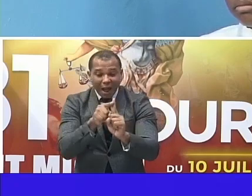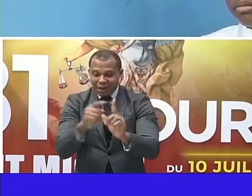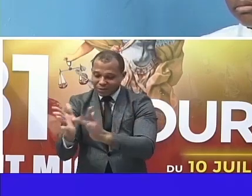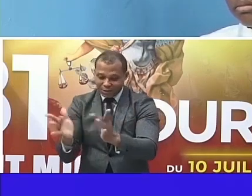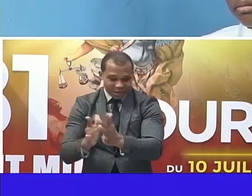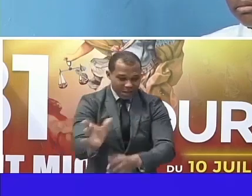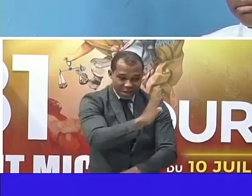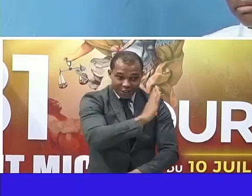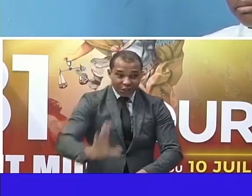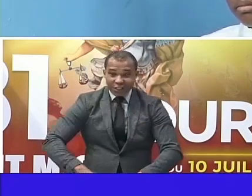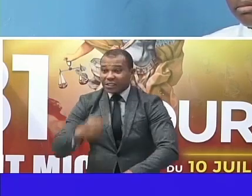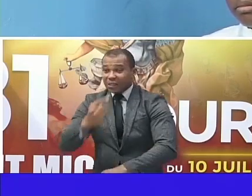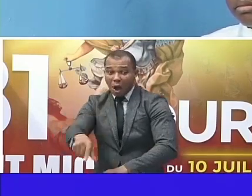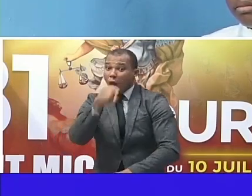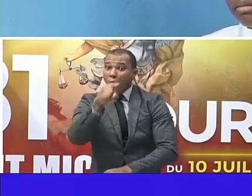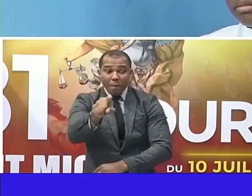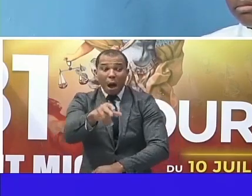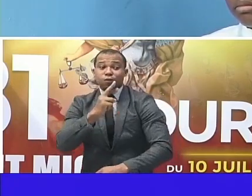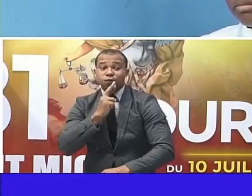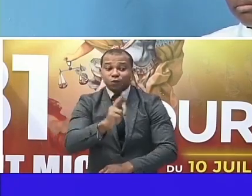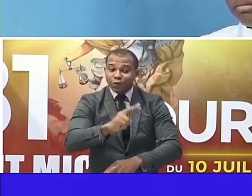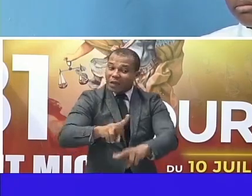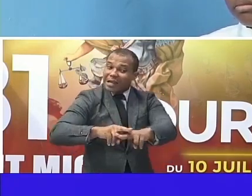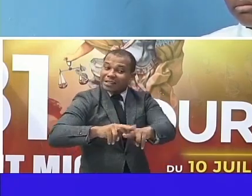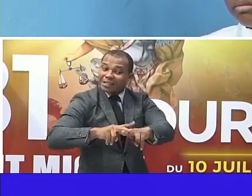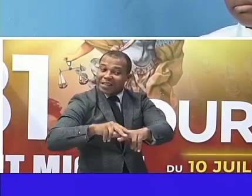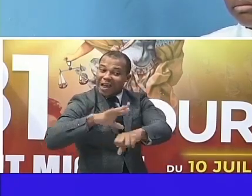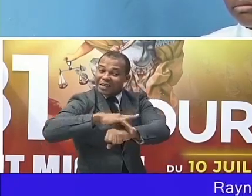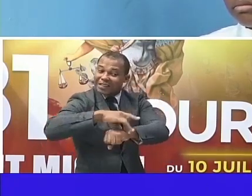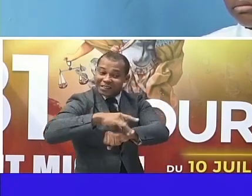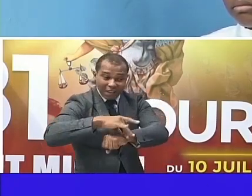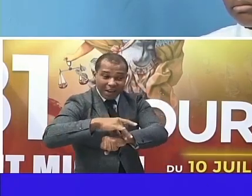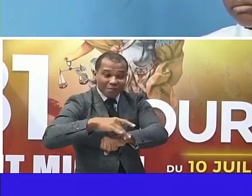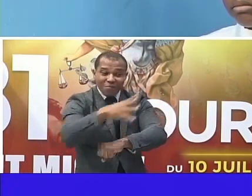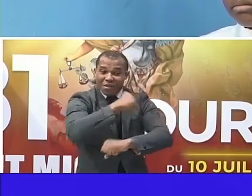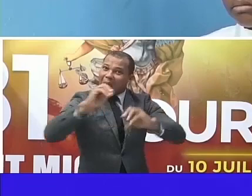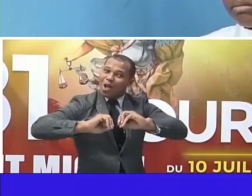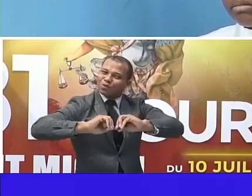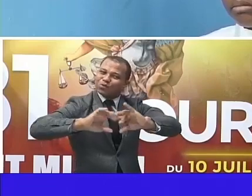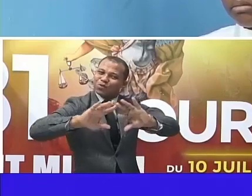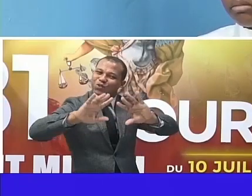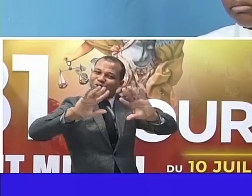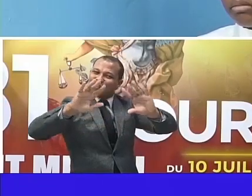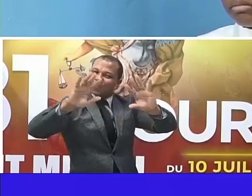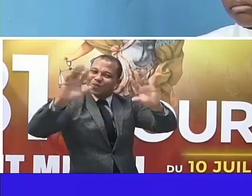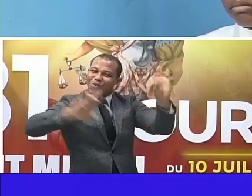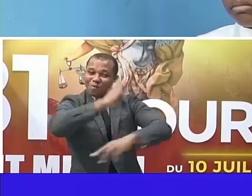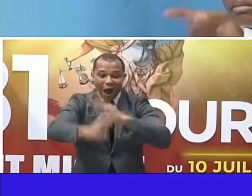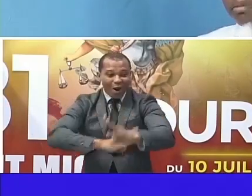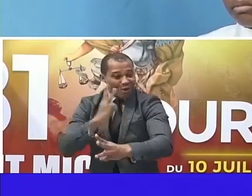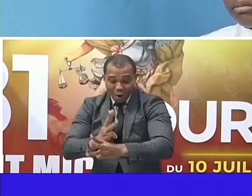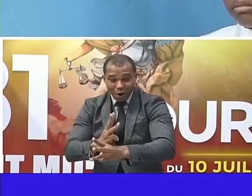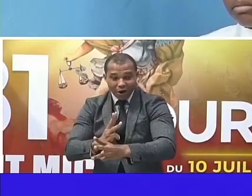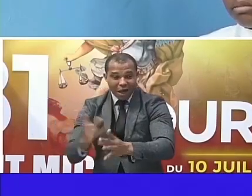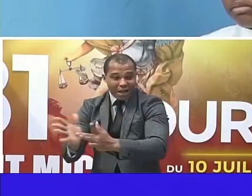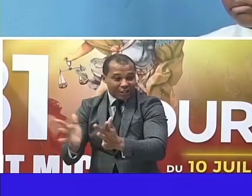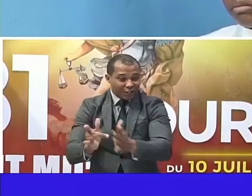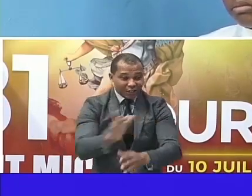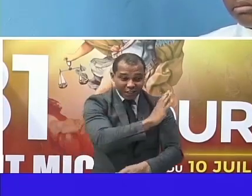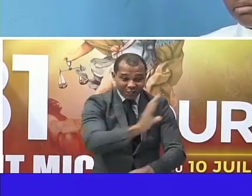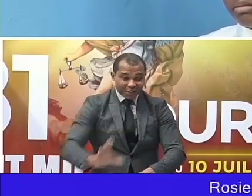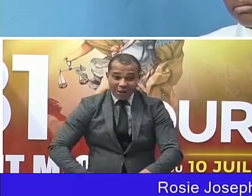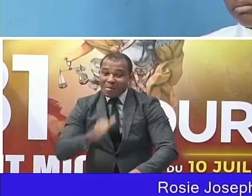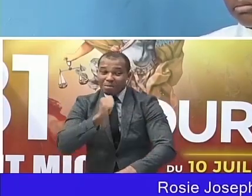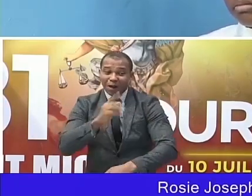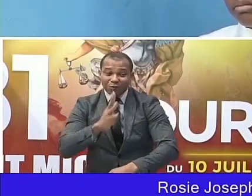sel de la terre et la lumière du monde, il pas adressé seulement à yon moun, il adressé également aux institutions